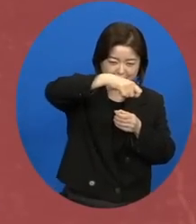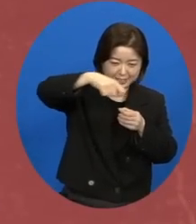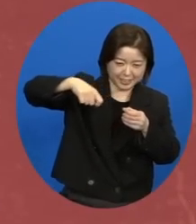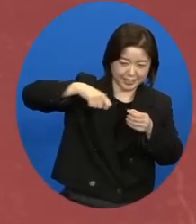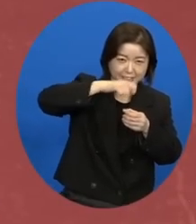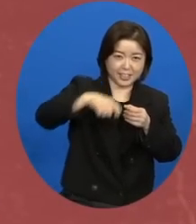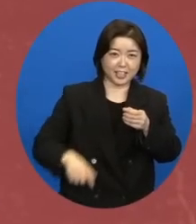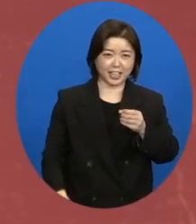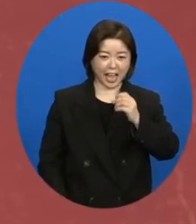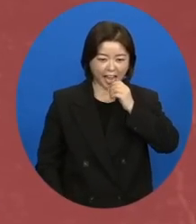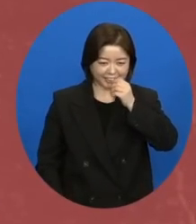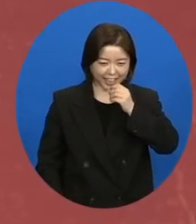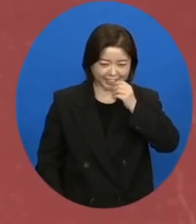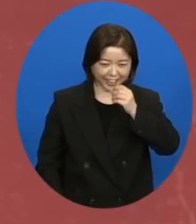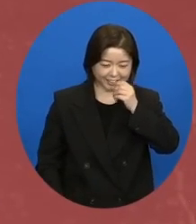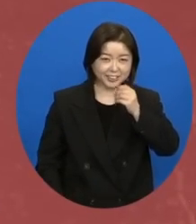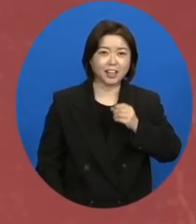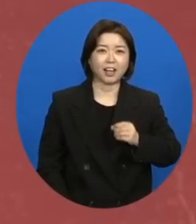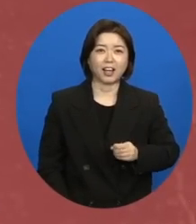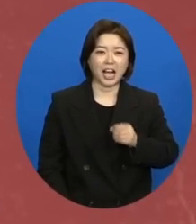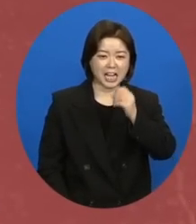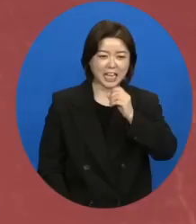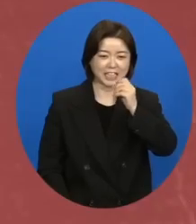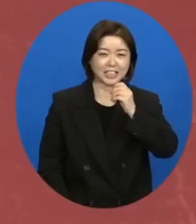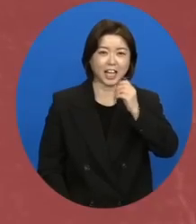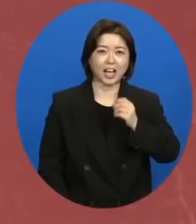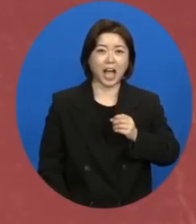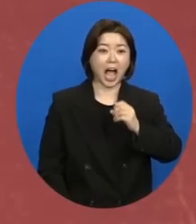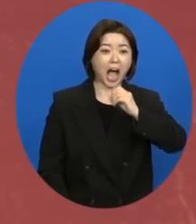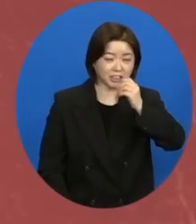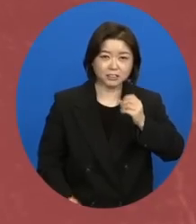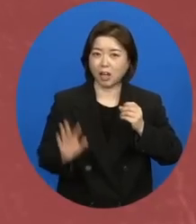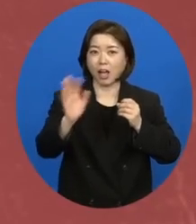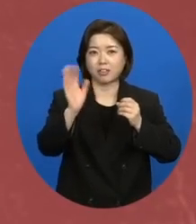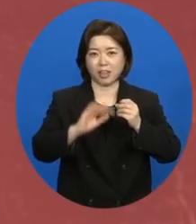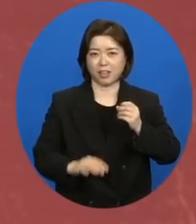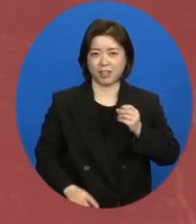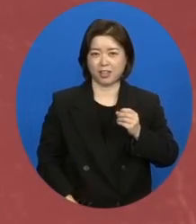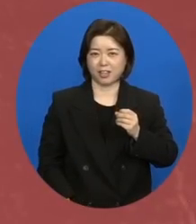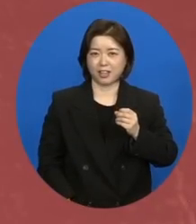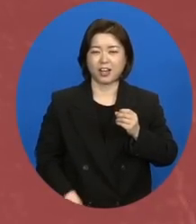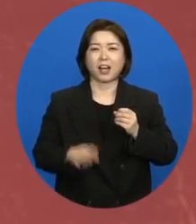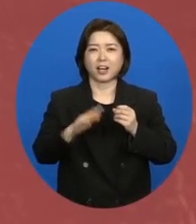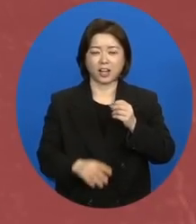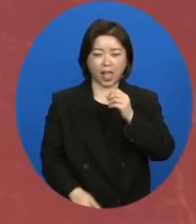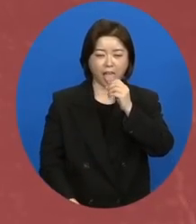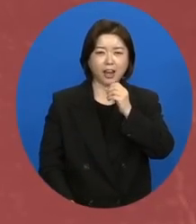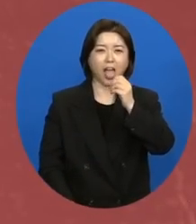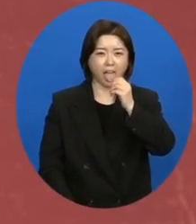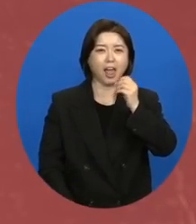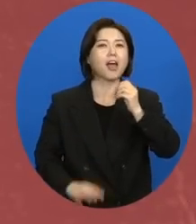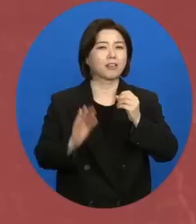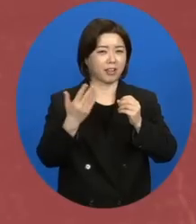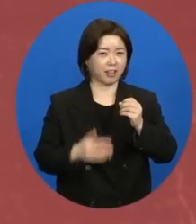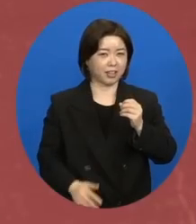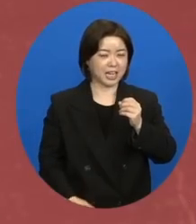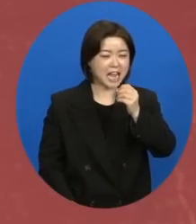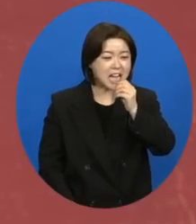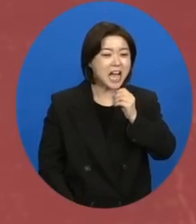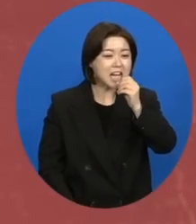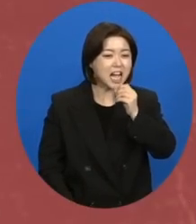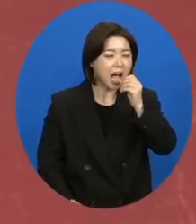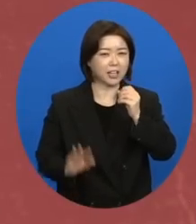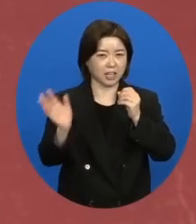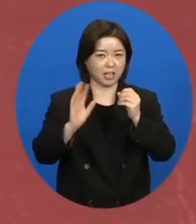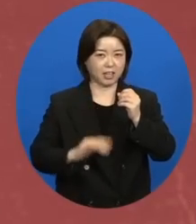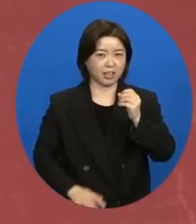벗겨가지고 이렇게 갈가 먹었잖아요. 양갱 그거는 평일엔 빨아먹는 거예요. 갈가 먹는 게